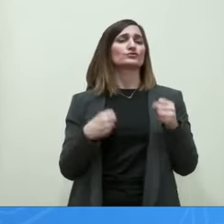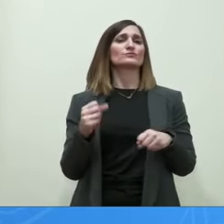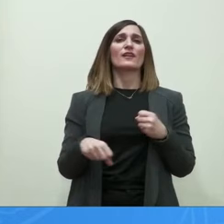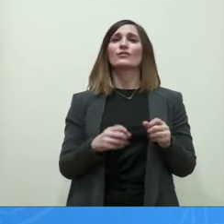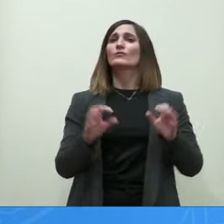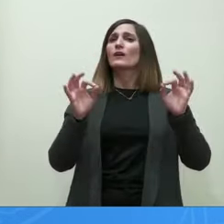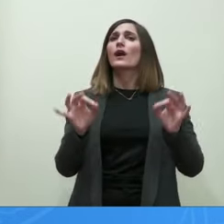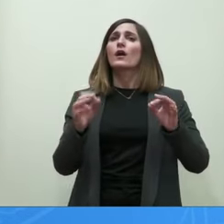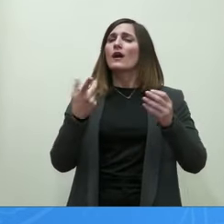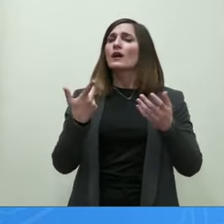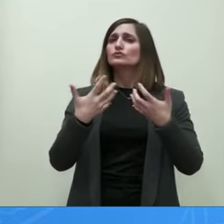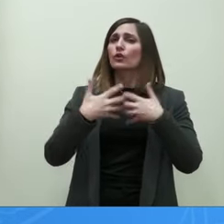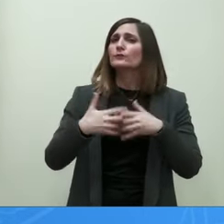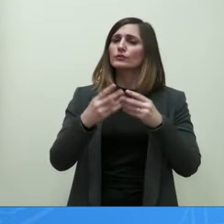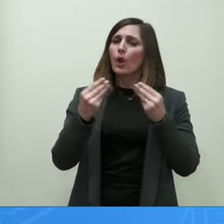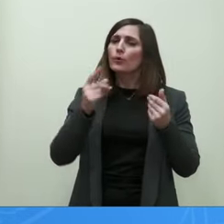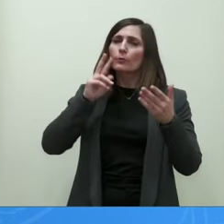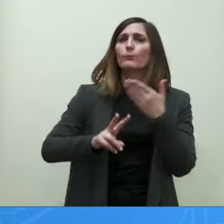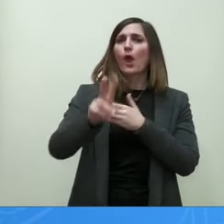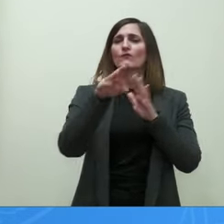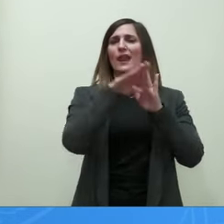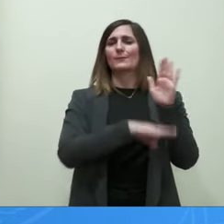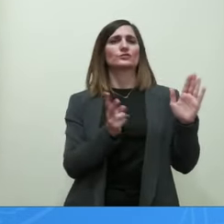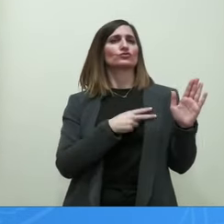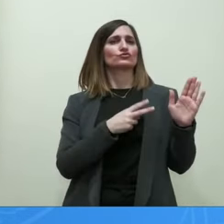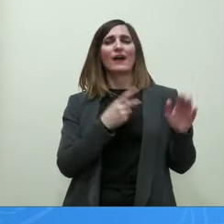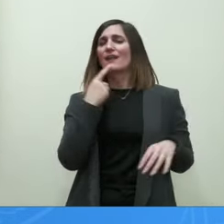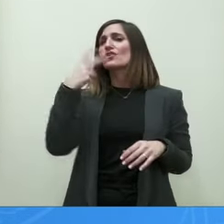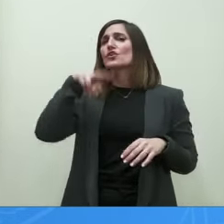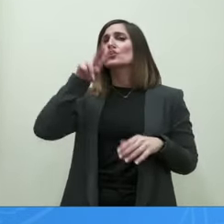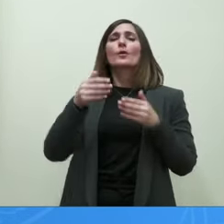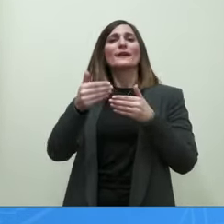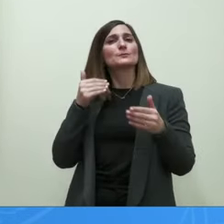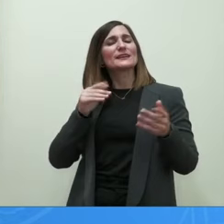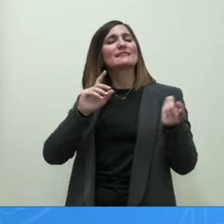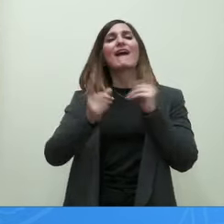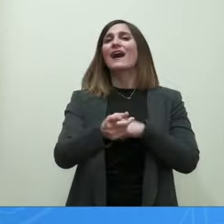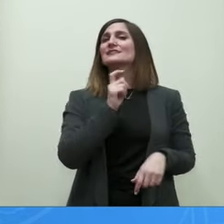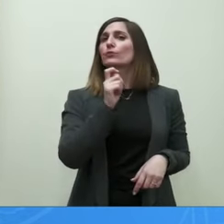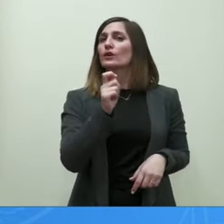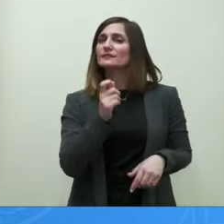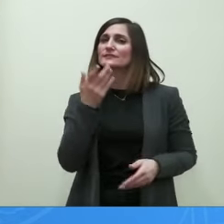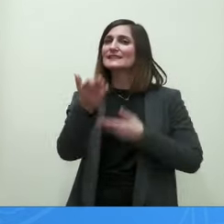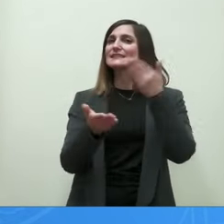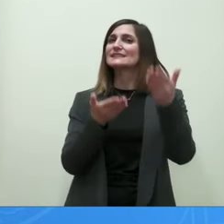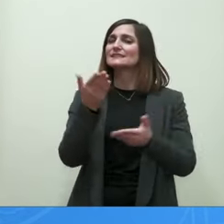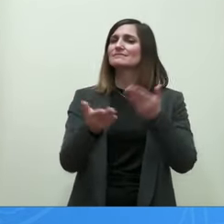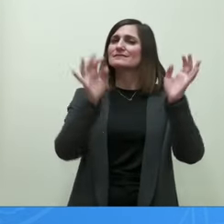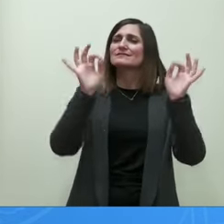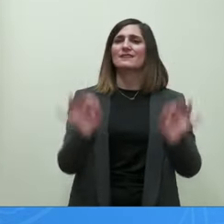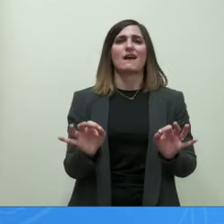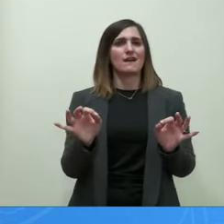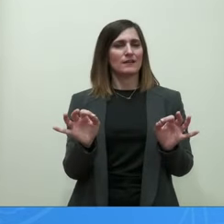βάση αυτά που προβλέπονται, κύριε Πρόεδρε. Και λέει, δύο μέρες πριν η αντιπολίτευση καταθέτει συγκριτικά συγκεκριμένα